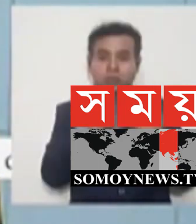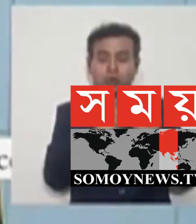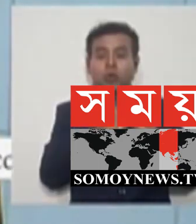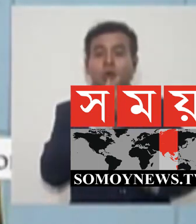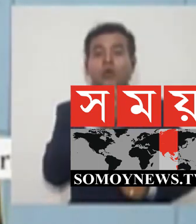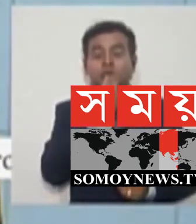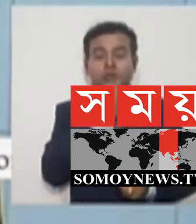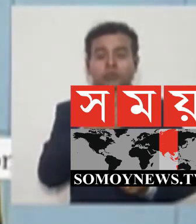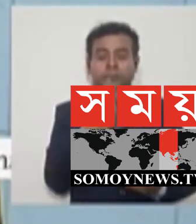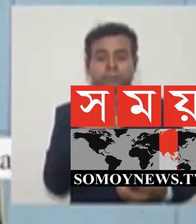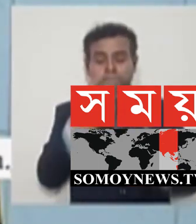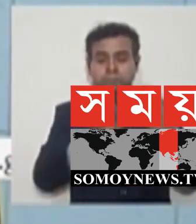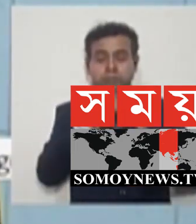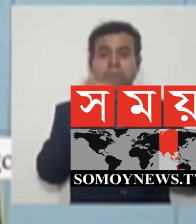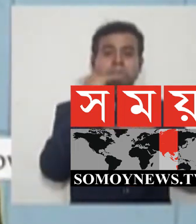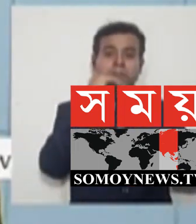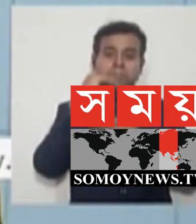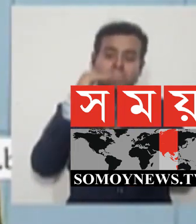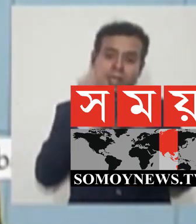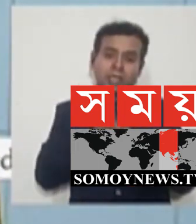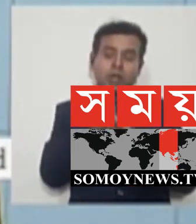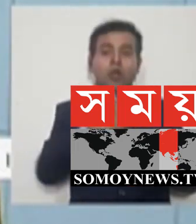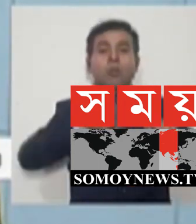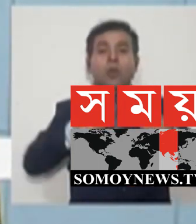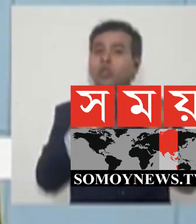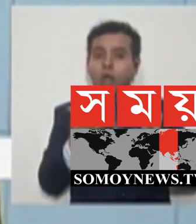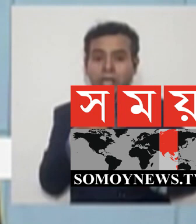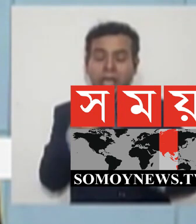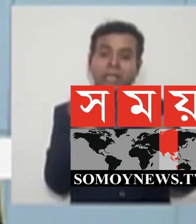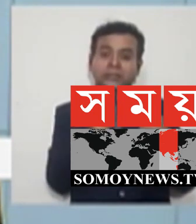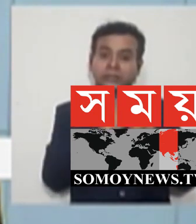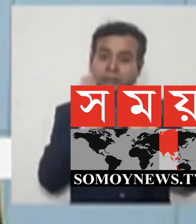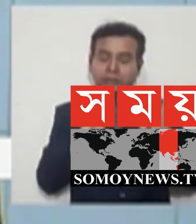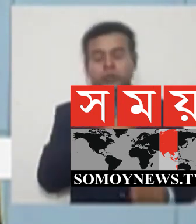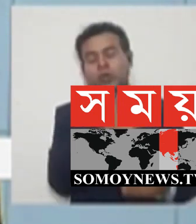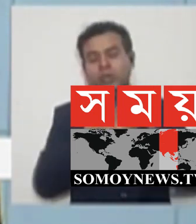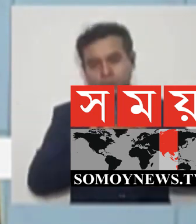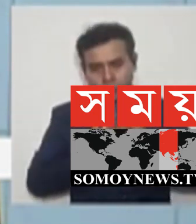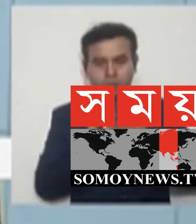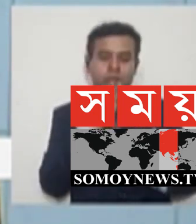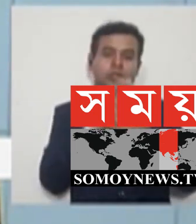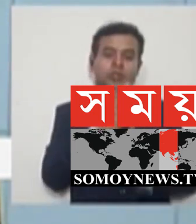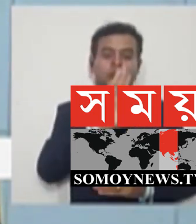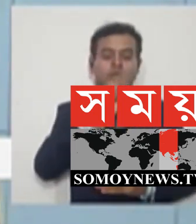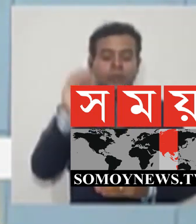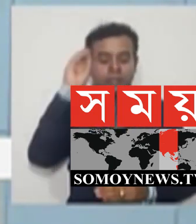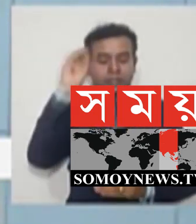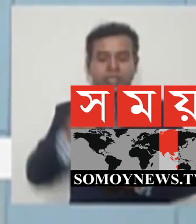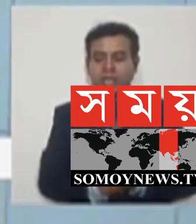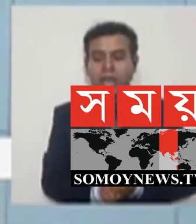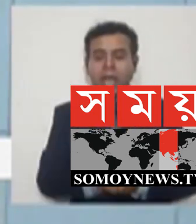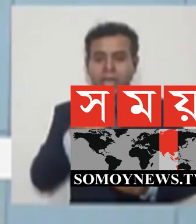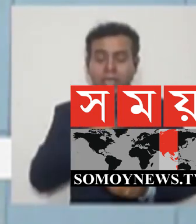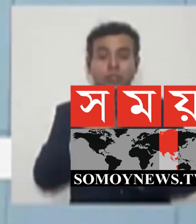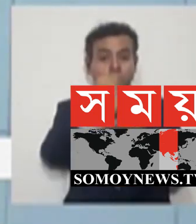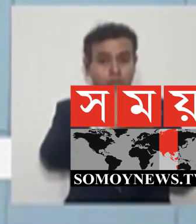করে যাচ্ছেন। আমরা সকলের প্রতি কৃতজ্ঞ। এই সহযোগিতার ধারা অব্যাহত থাকবে বলে আমরা বিশ্বাস